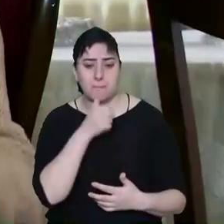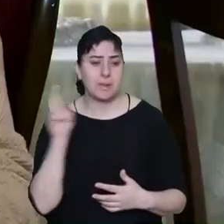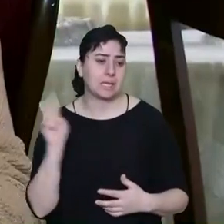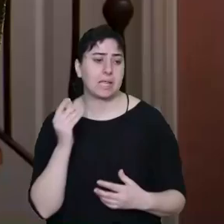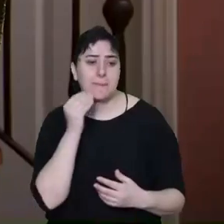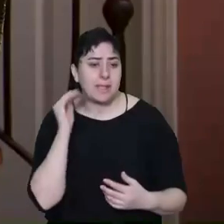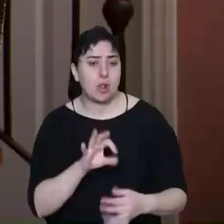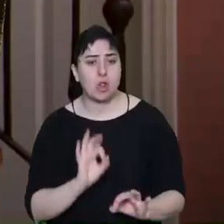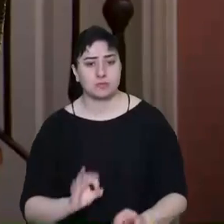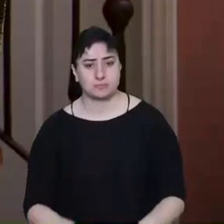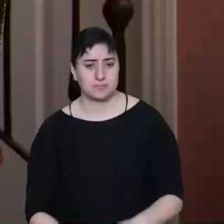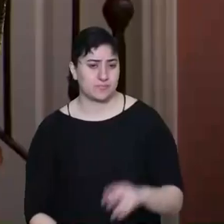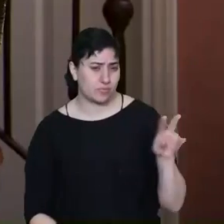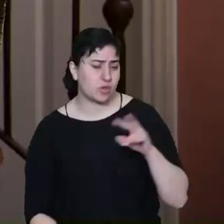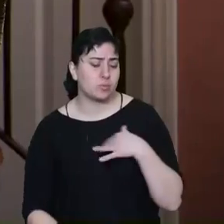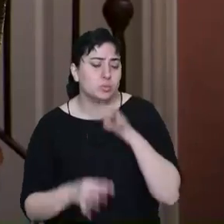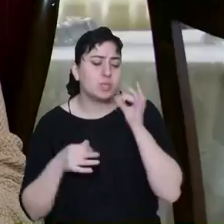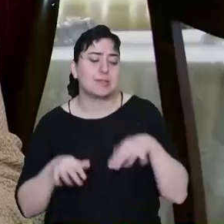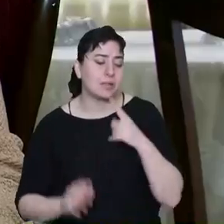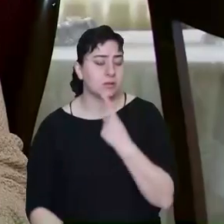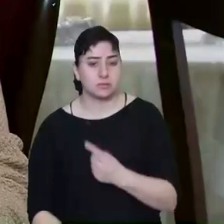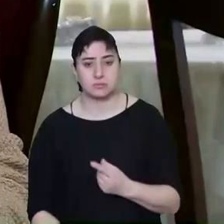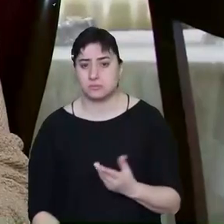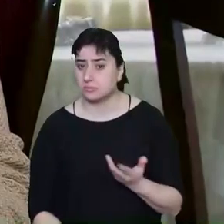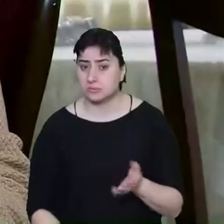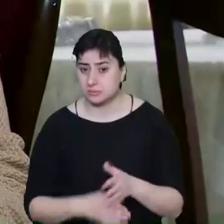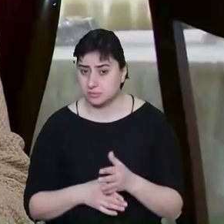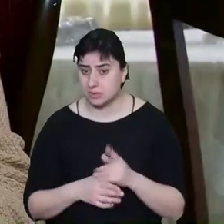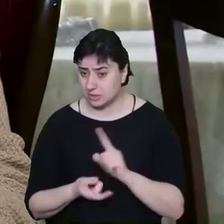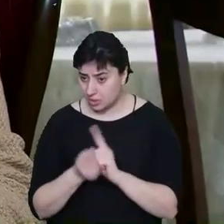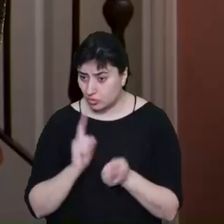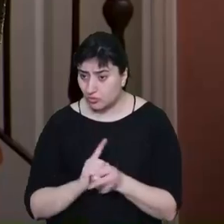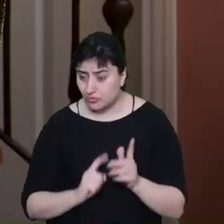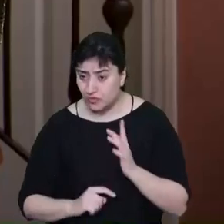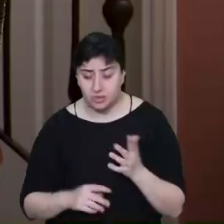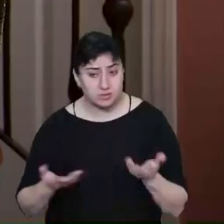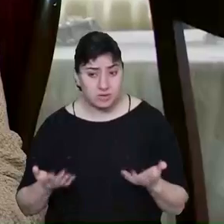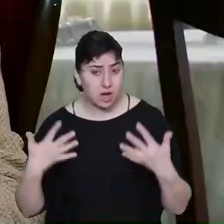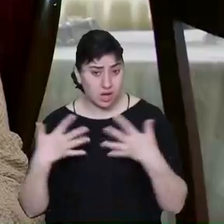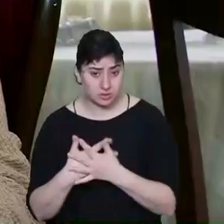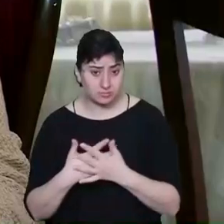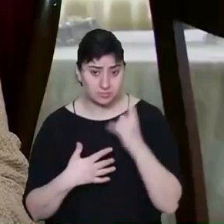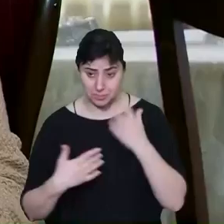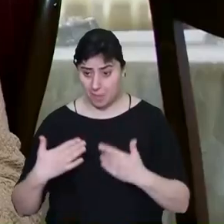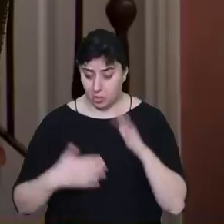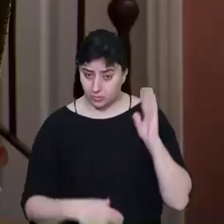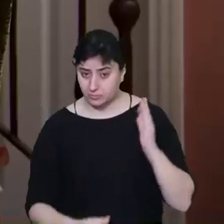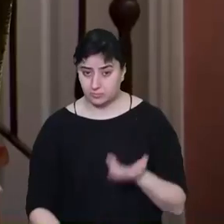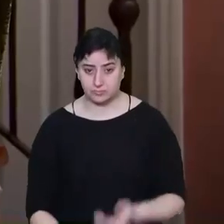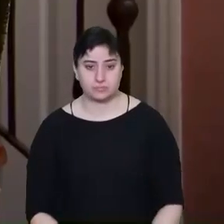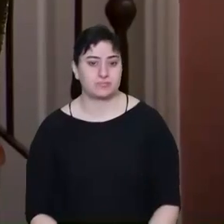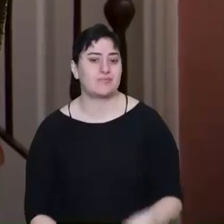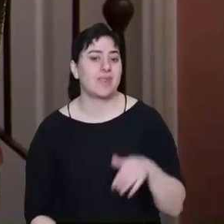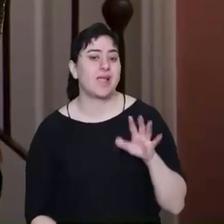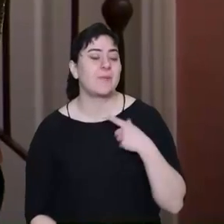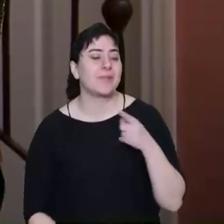yemeğe gelecek dedi. E siz müsait değiliz de seniniz ya canım. Hayırdır hanımefendi? Randevunuz mu var? Yoksa akşam bir baloya mı gidiyorsunuz?